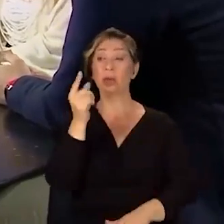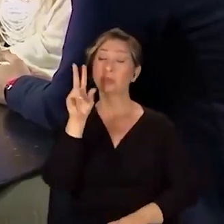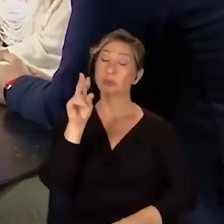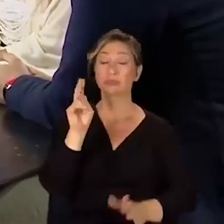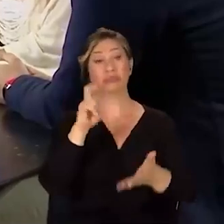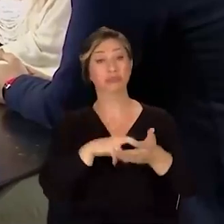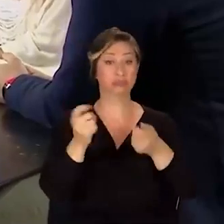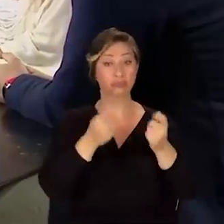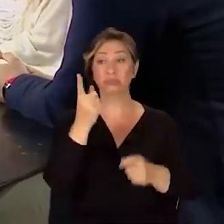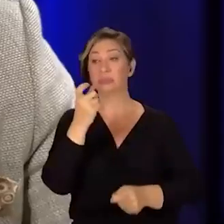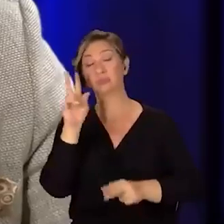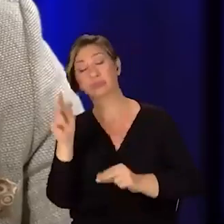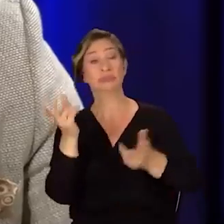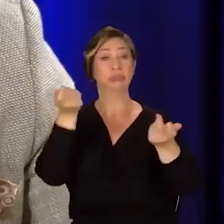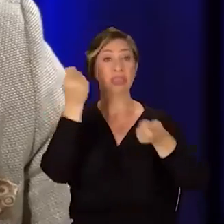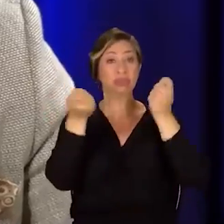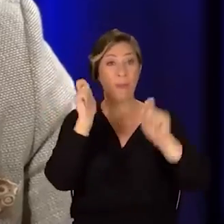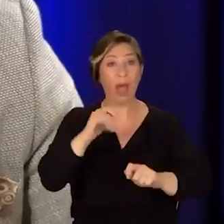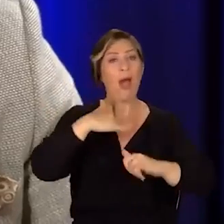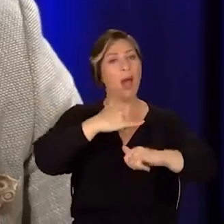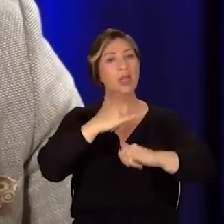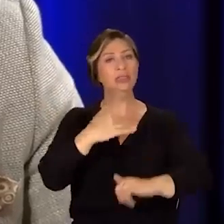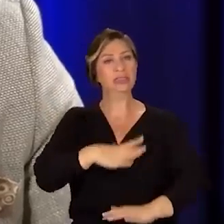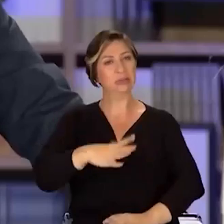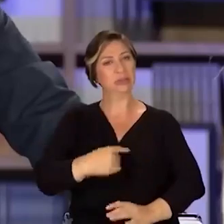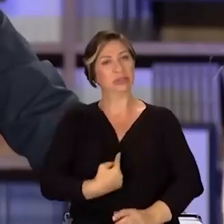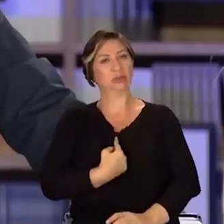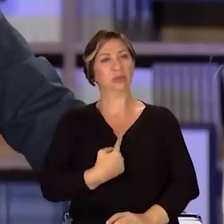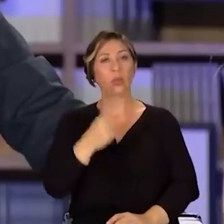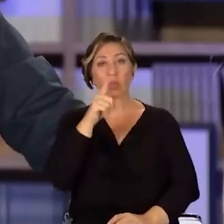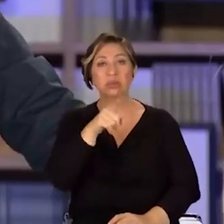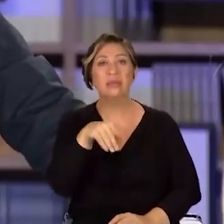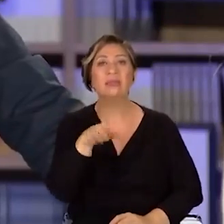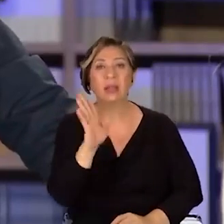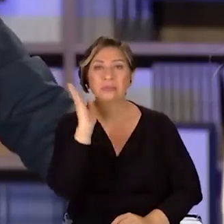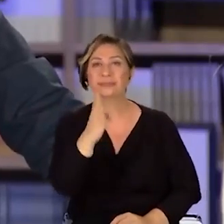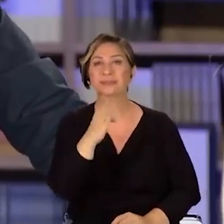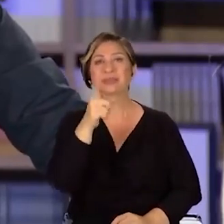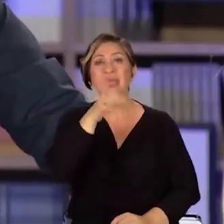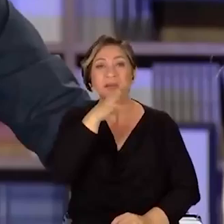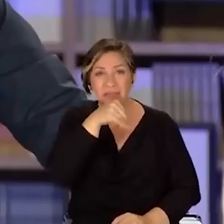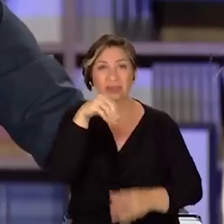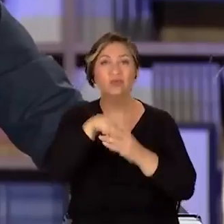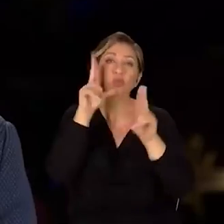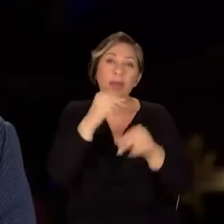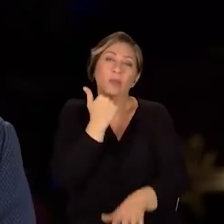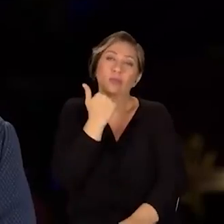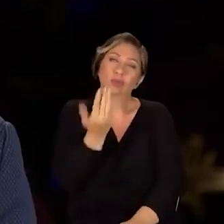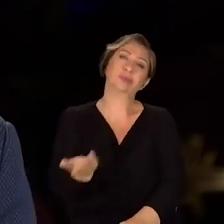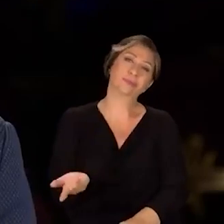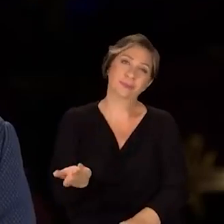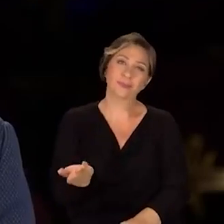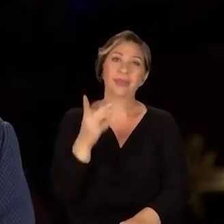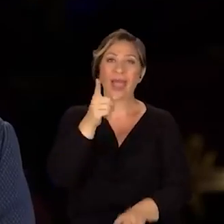uyurmuş, kalkarmış, bir saat uyurmuş, kalkarmış falan. Ulen sen o yüzden uyuyamıyor değilsin ki. Sen yaşlandığın için uyuyamıyorsun. Sen